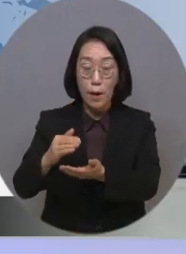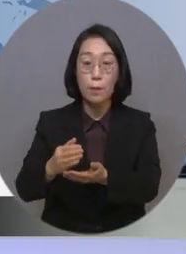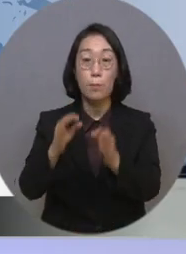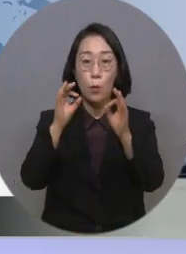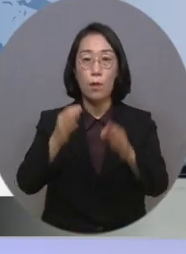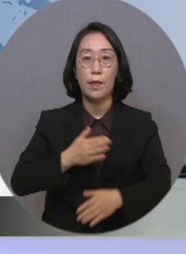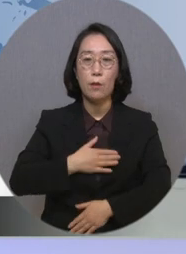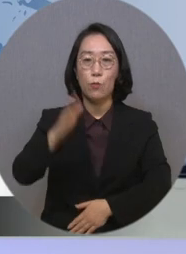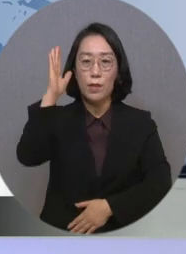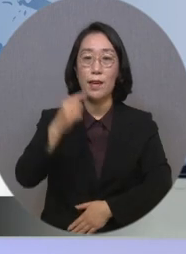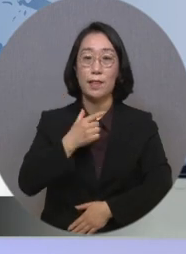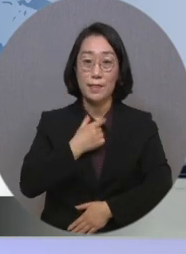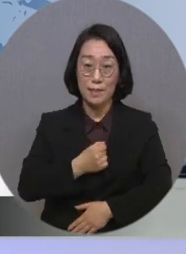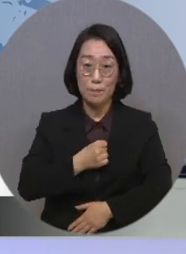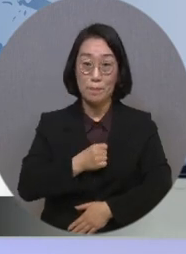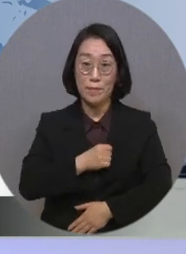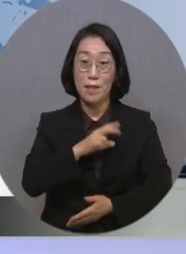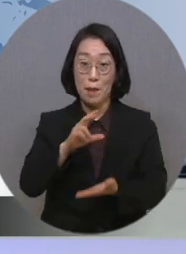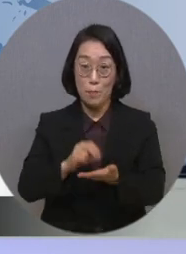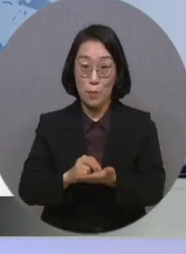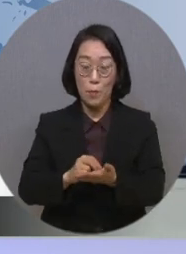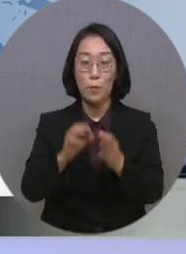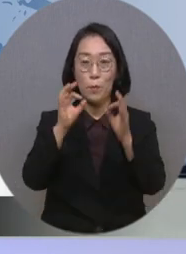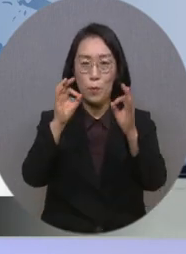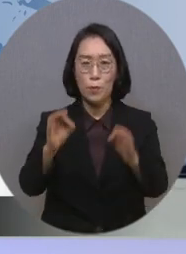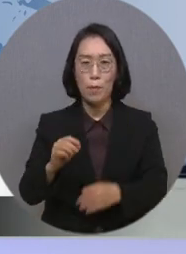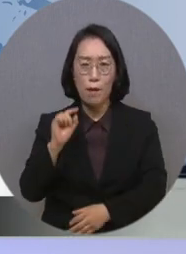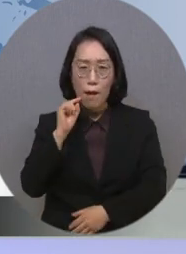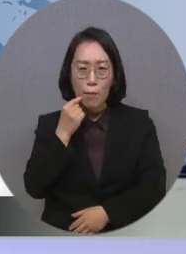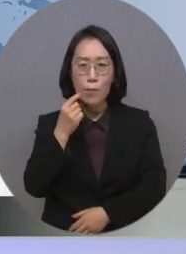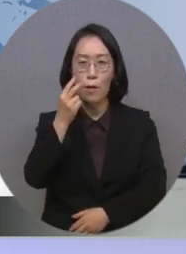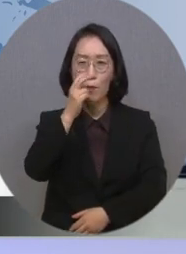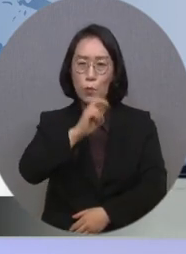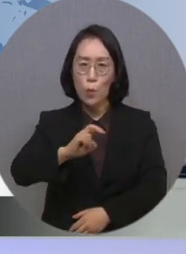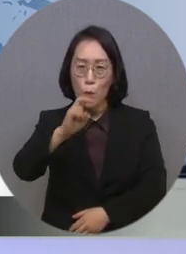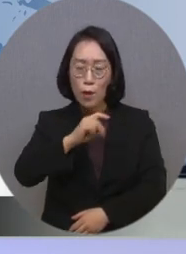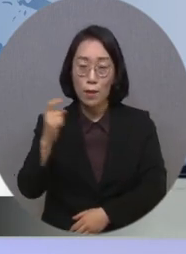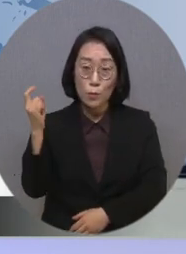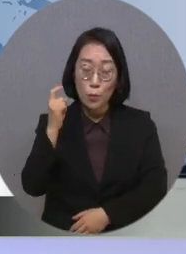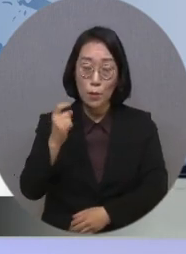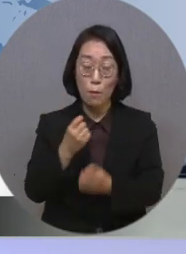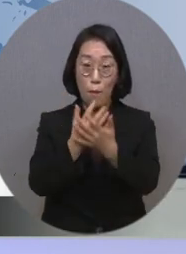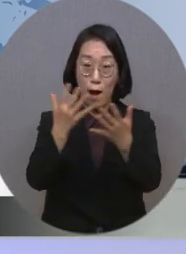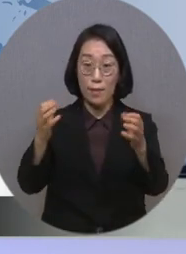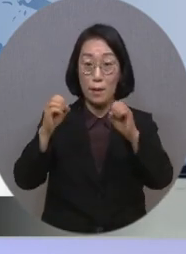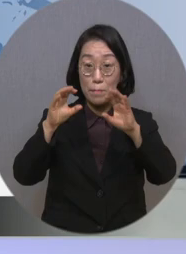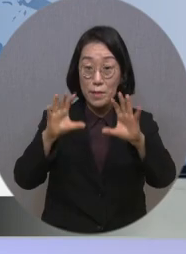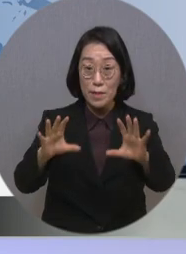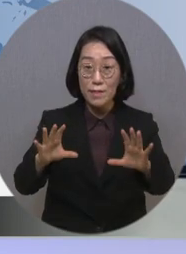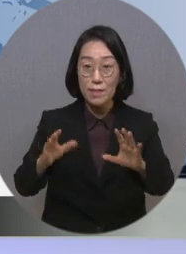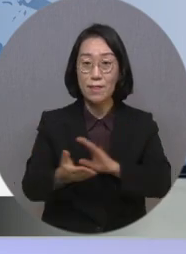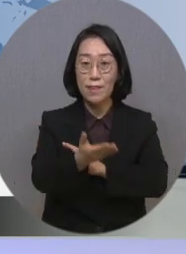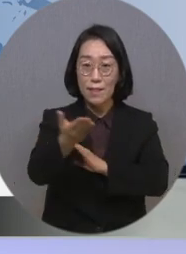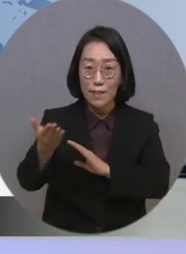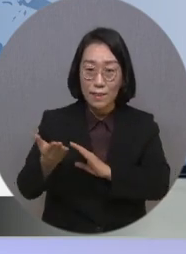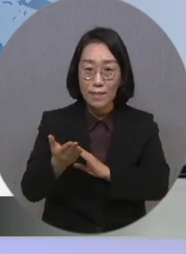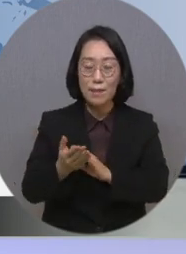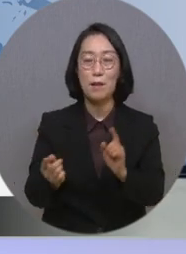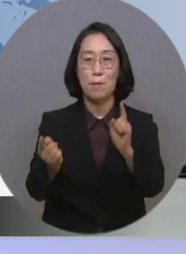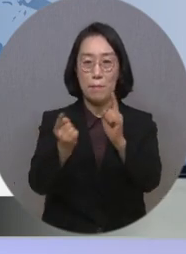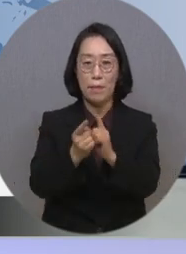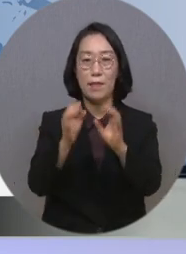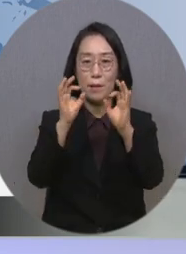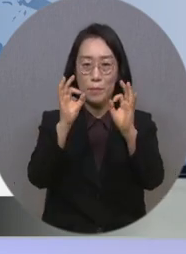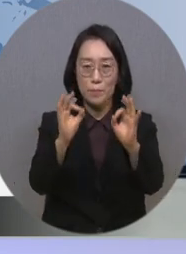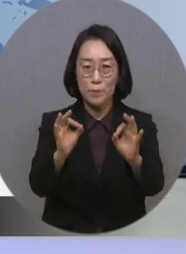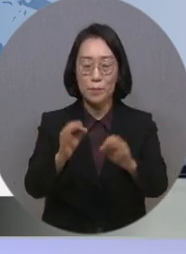나도 말 좀 합시다 이어가겠습니다. 아름다운 선율로 세상을 환하게 비추는 이들이 있다고 하는데요. 그 목소리를